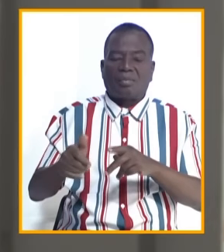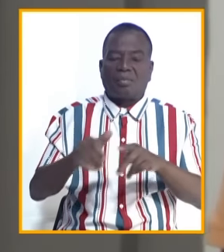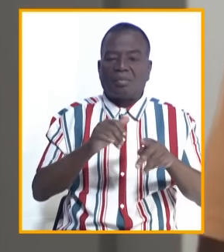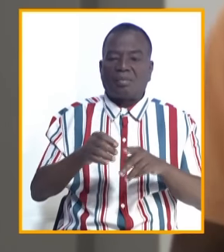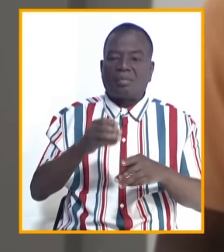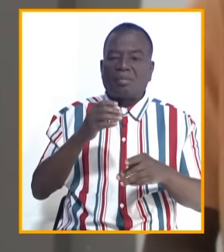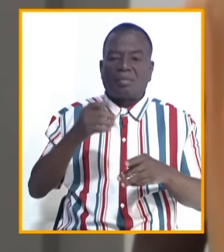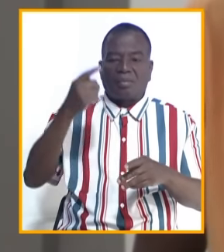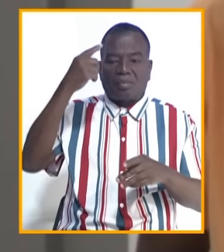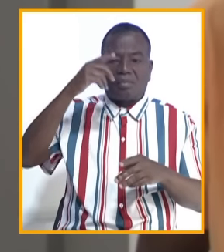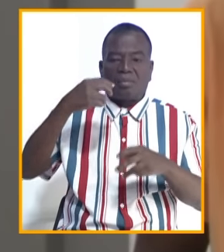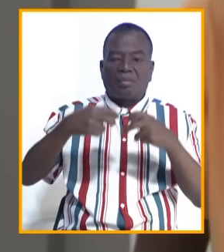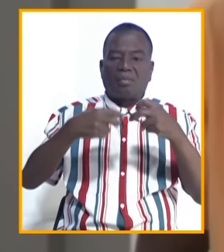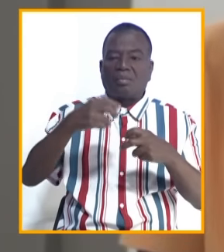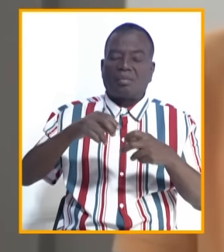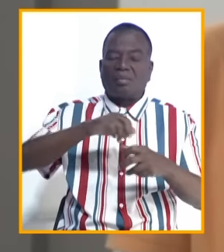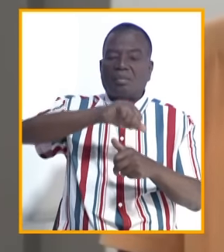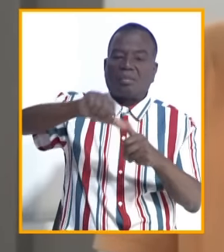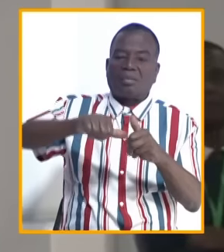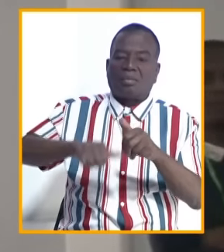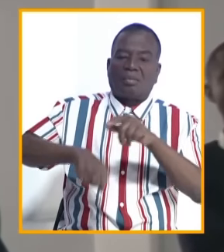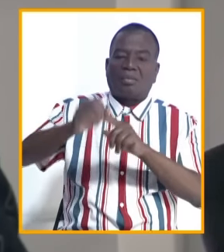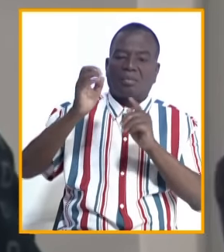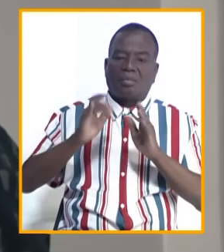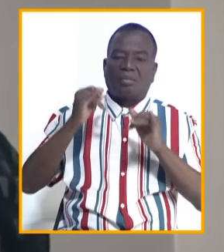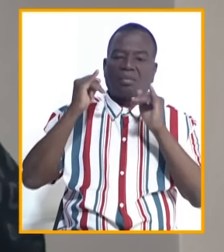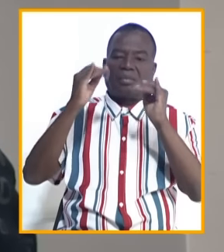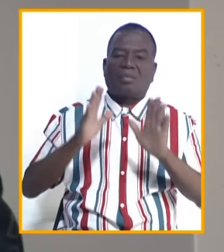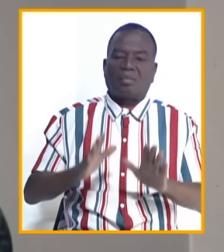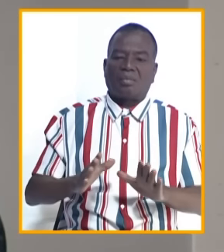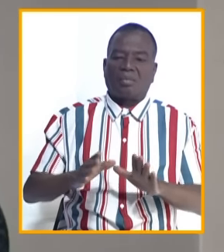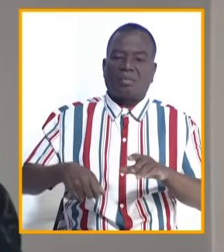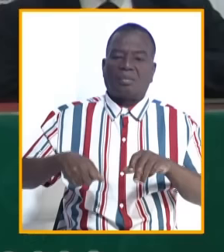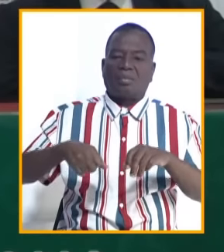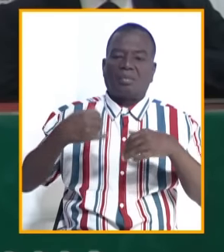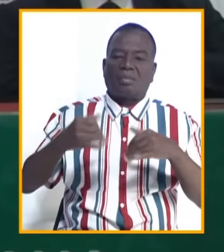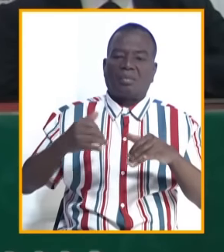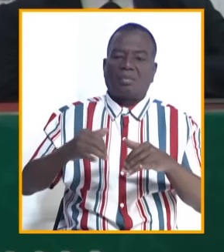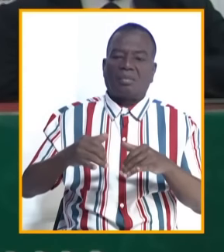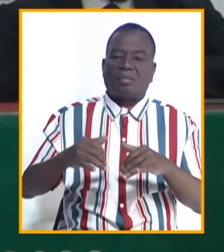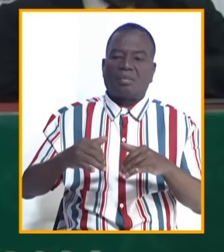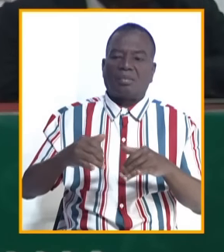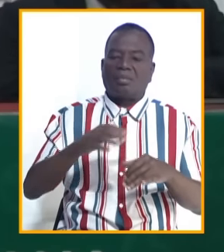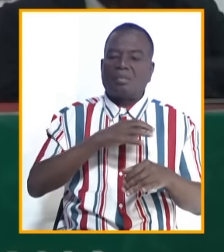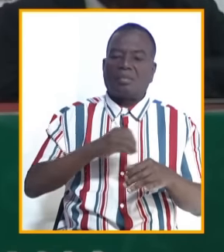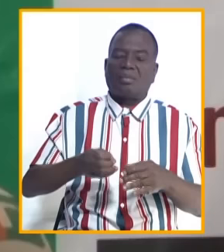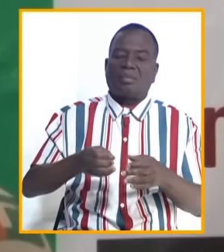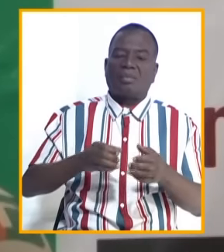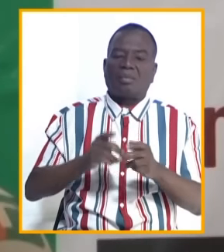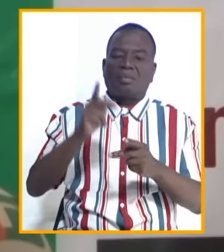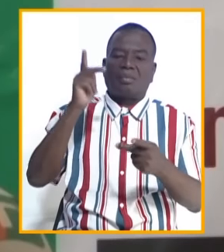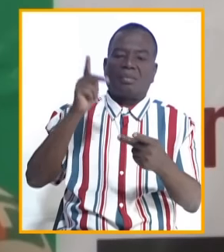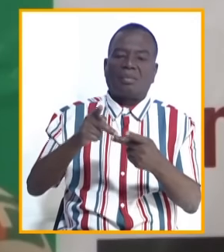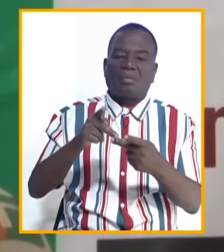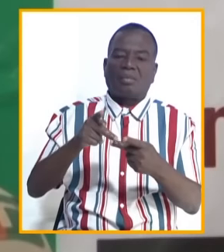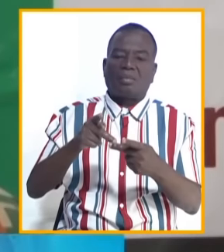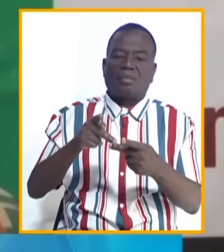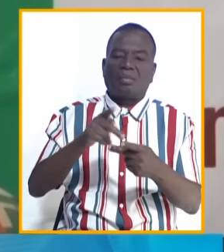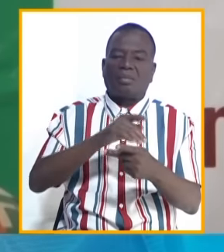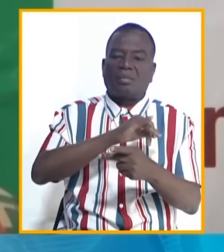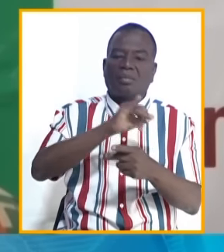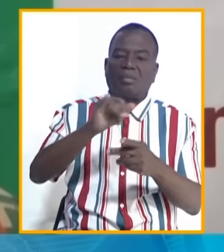questions d'agenda sur le vol. Il n'avait pas fait de réservation au préalable. Concernant la polémique qui entoure les joueurs ivoiriens et